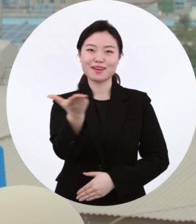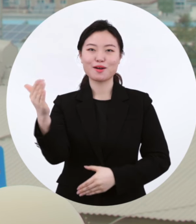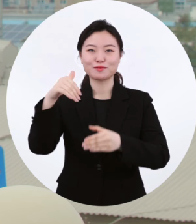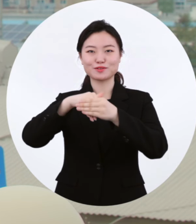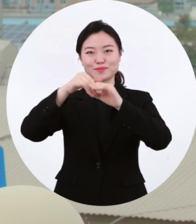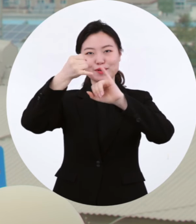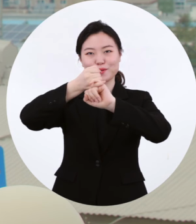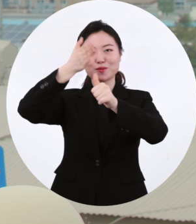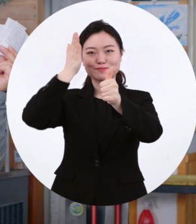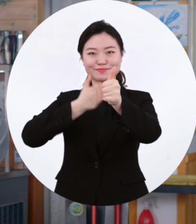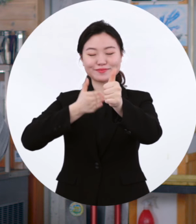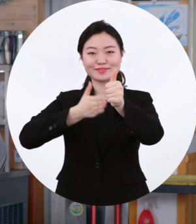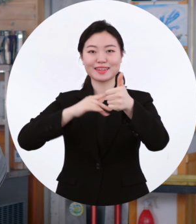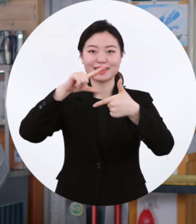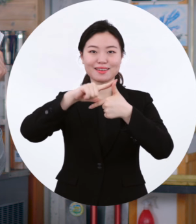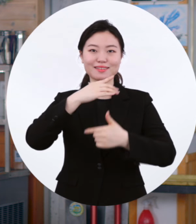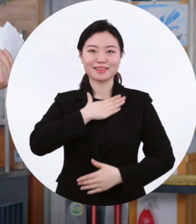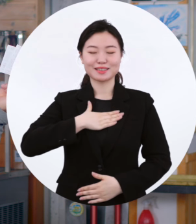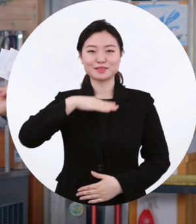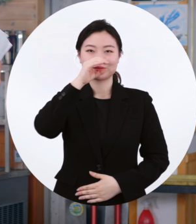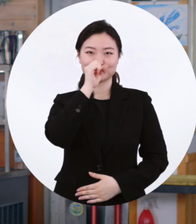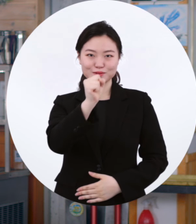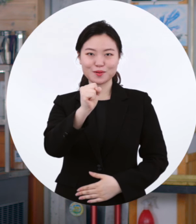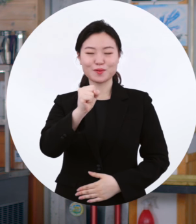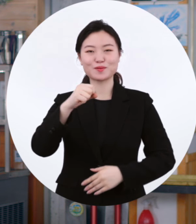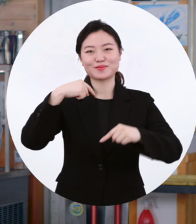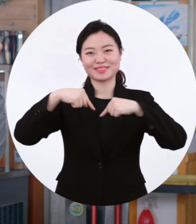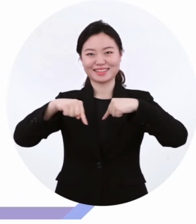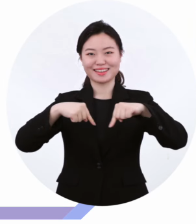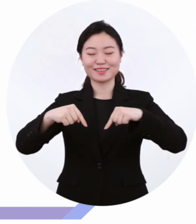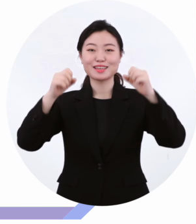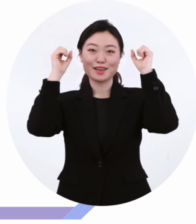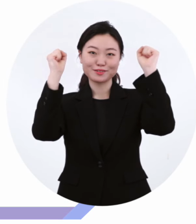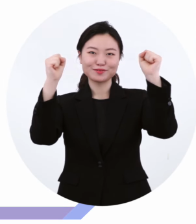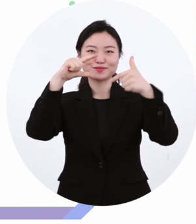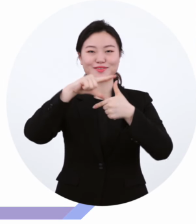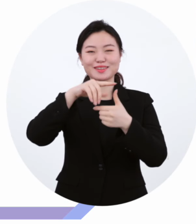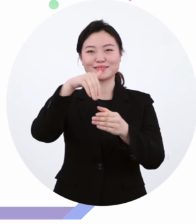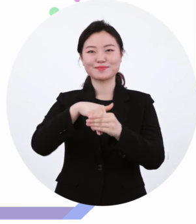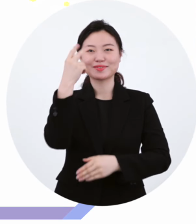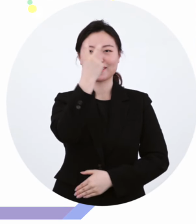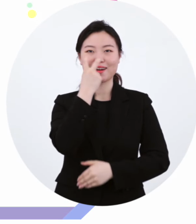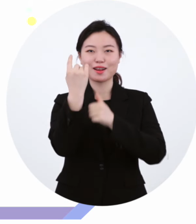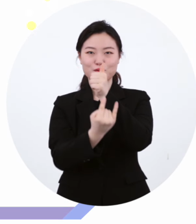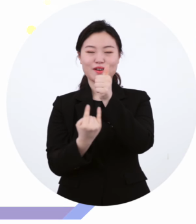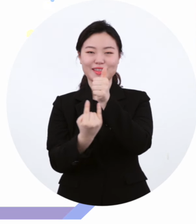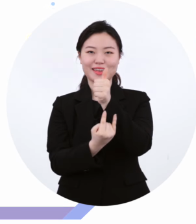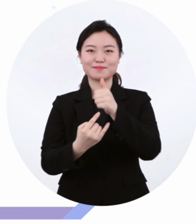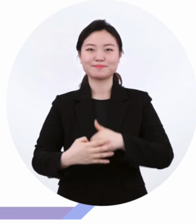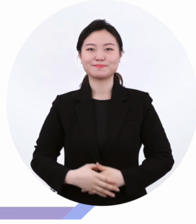투표로 시작됩니다. 경남의 기분 좋은 정책 휘파람 경상남도 선거관리위원회